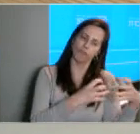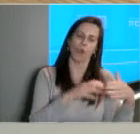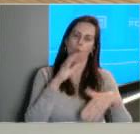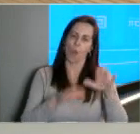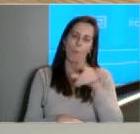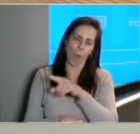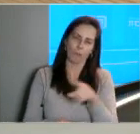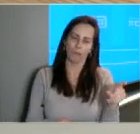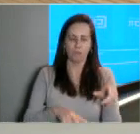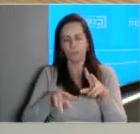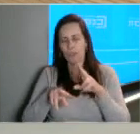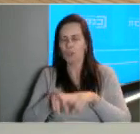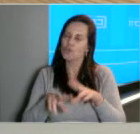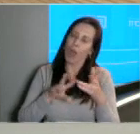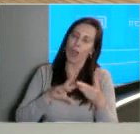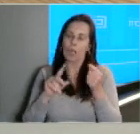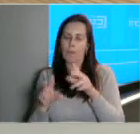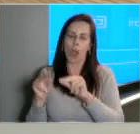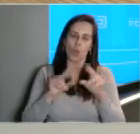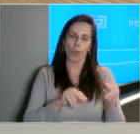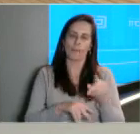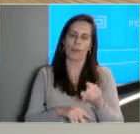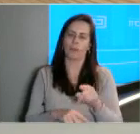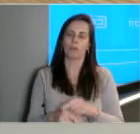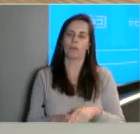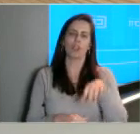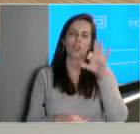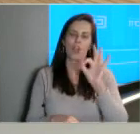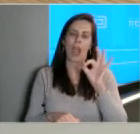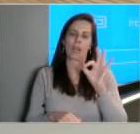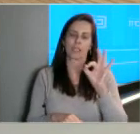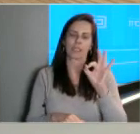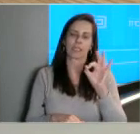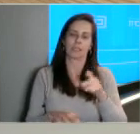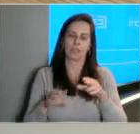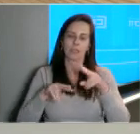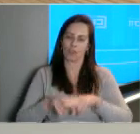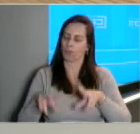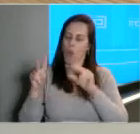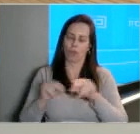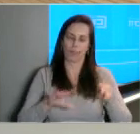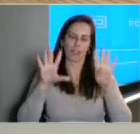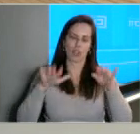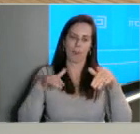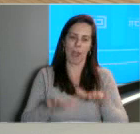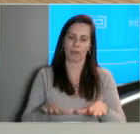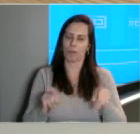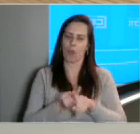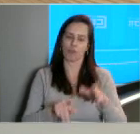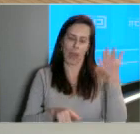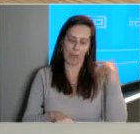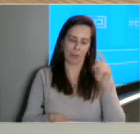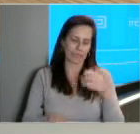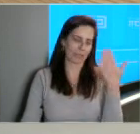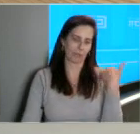רובם ככולם נשארו כמעט אותו דבר, ש"ס של אריה דרעי נשארה בדיוק על 9 מנדטים, כמו שהיה להם